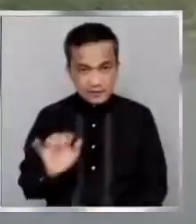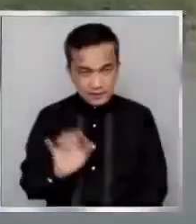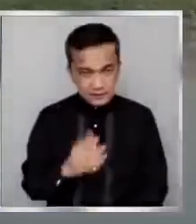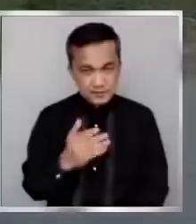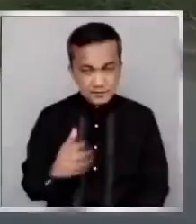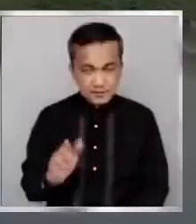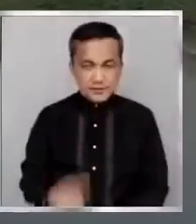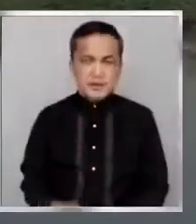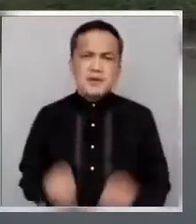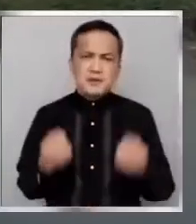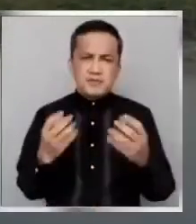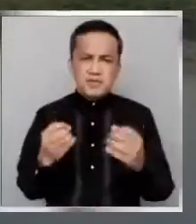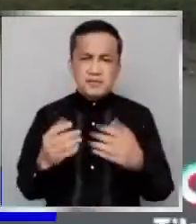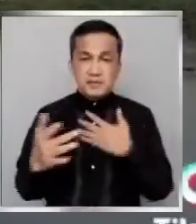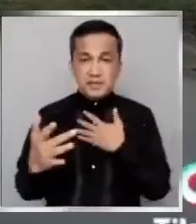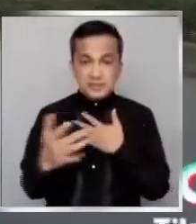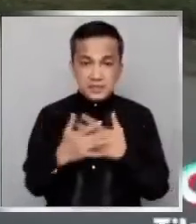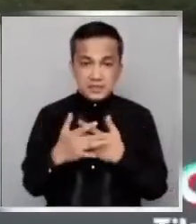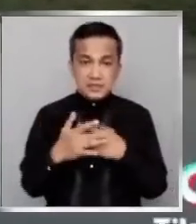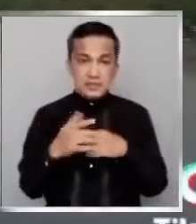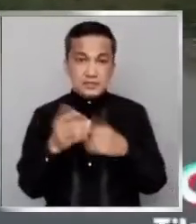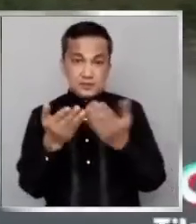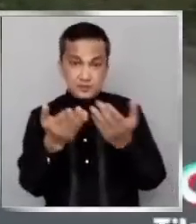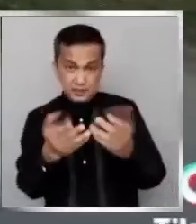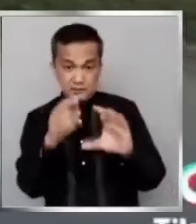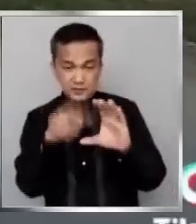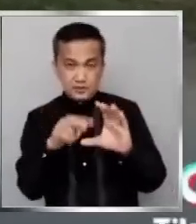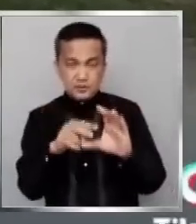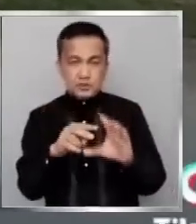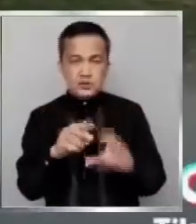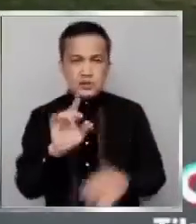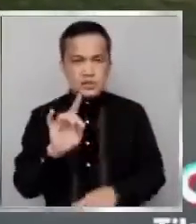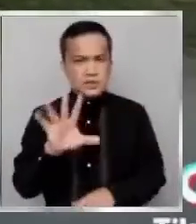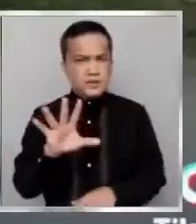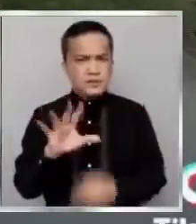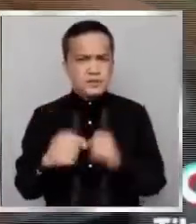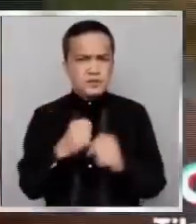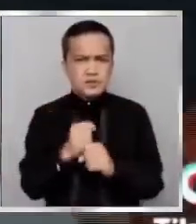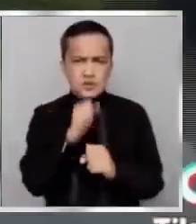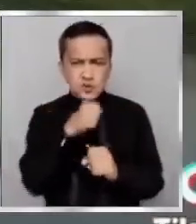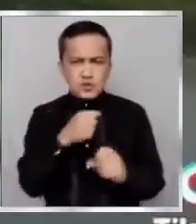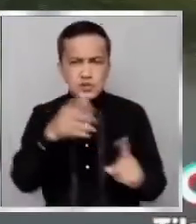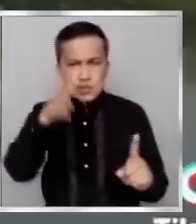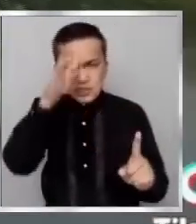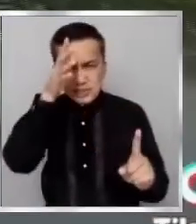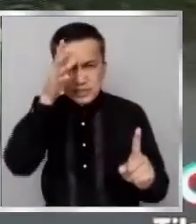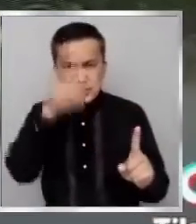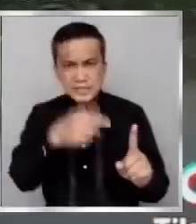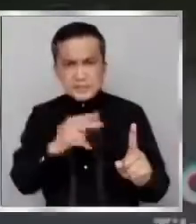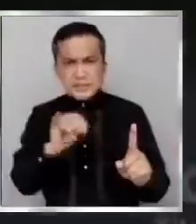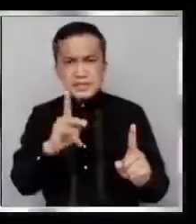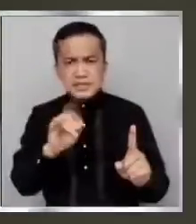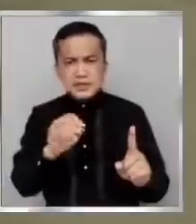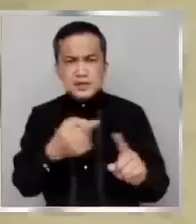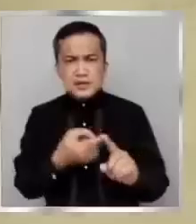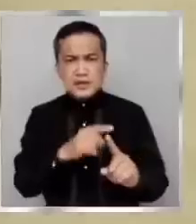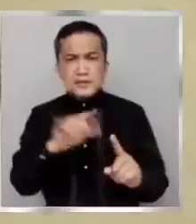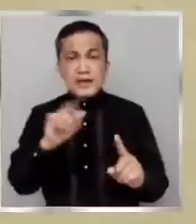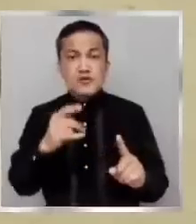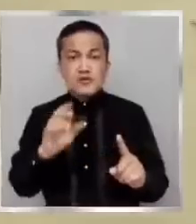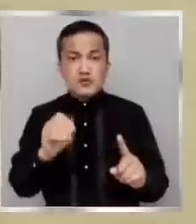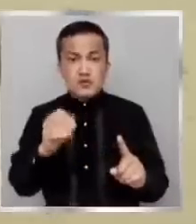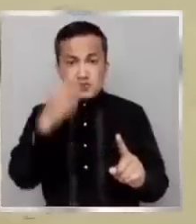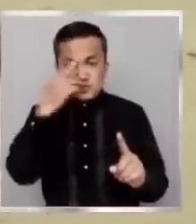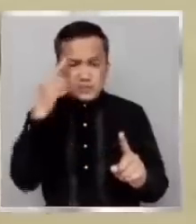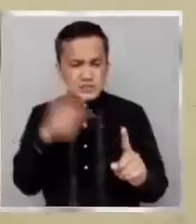Maraming naanti sa video na ito ng 85 taong gulang na si Tatay Bernardo na taga Angon o Rizal.